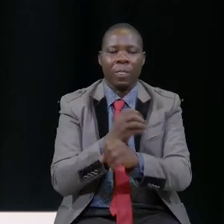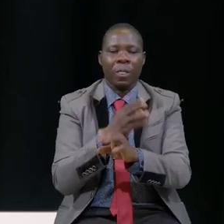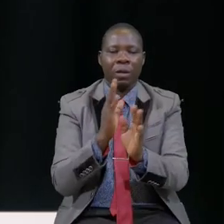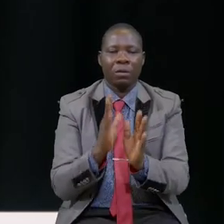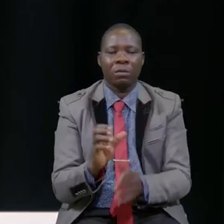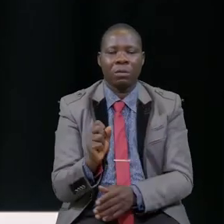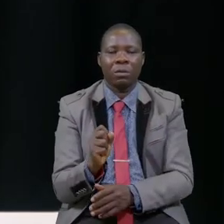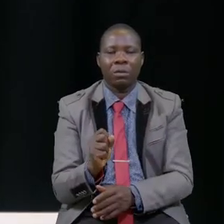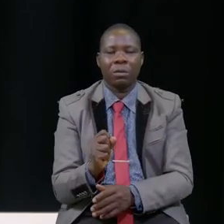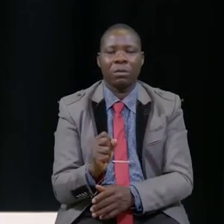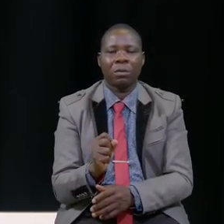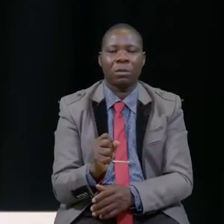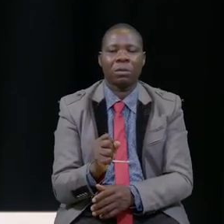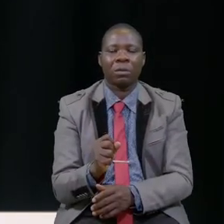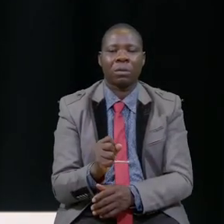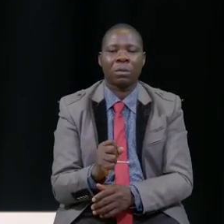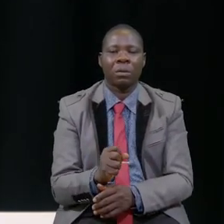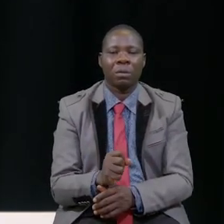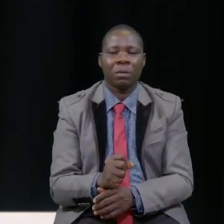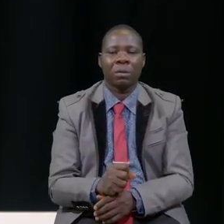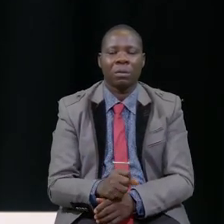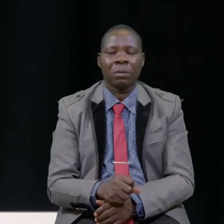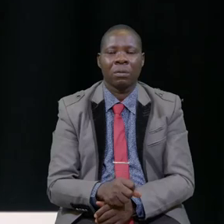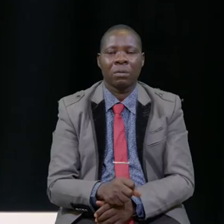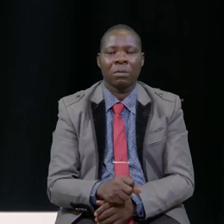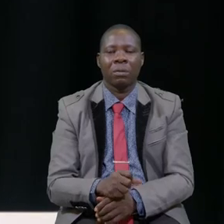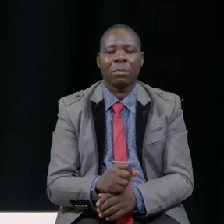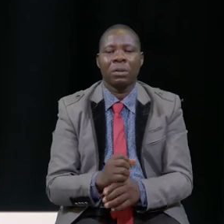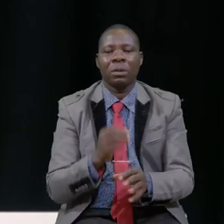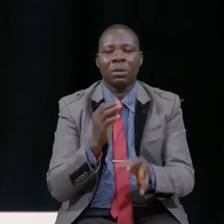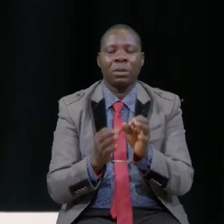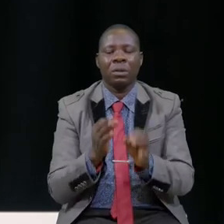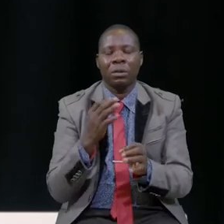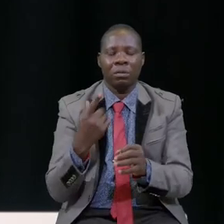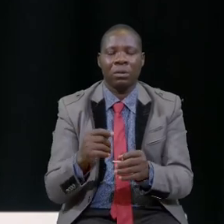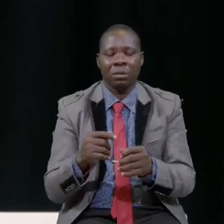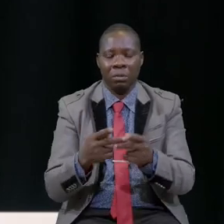Conseiller, dépêchons-nous s'il vous plaît.